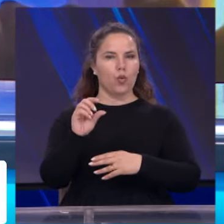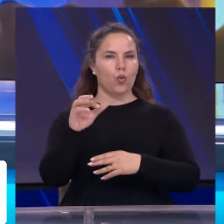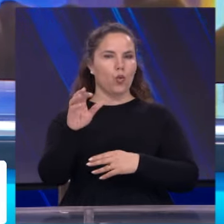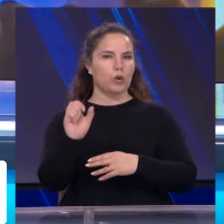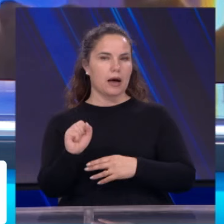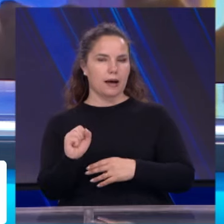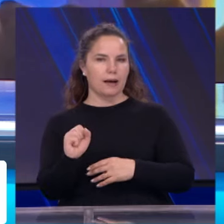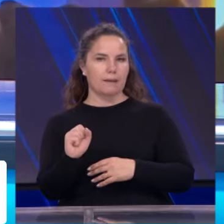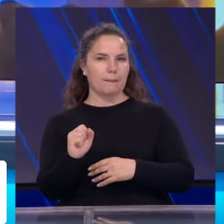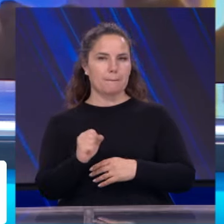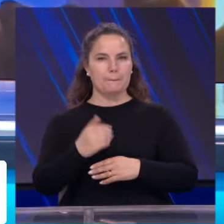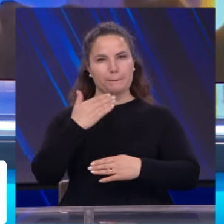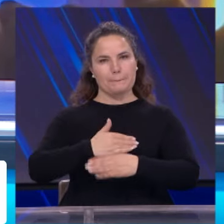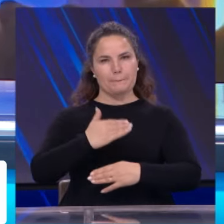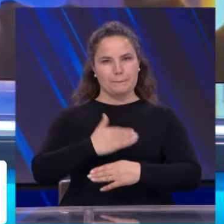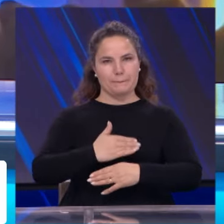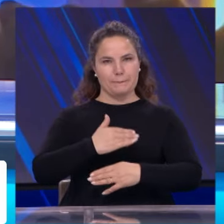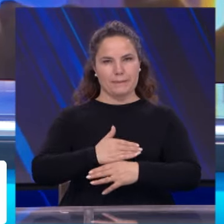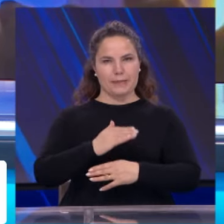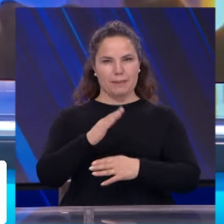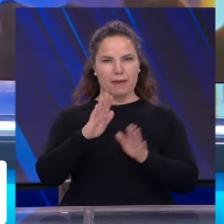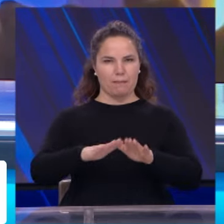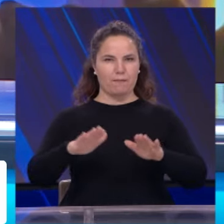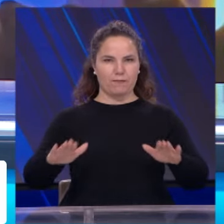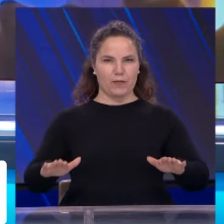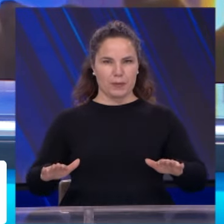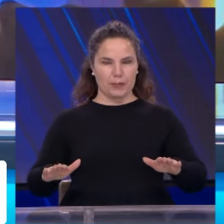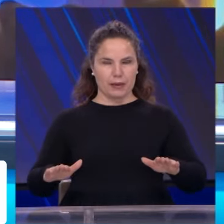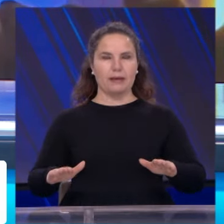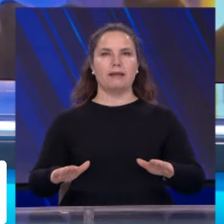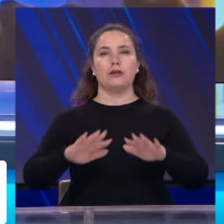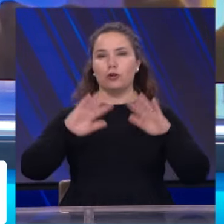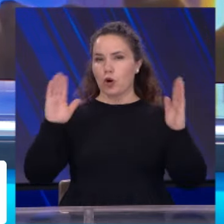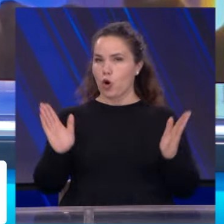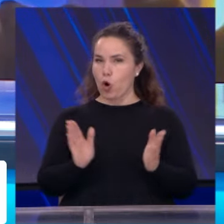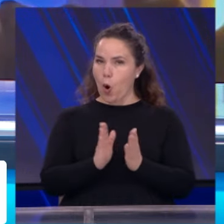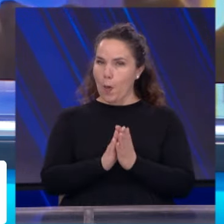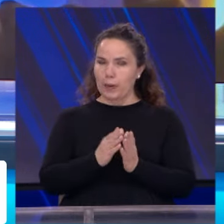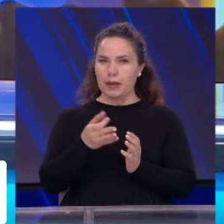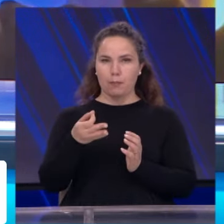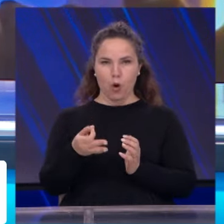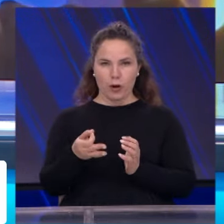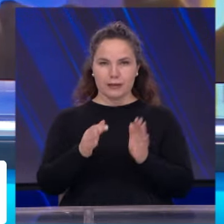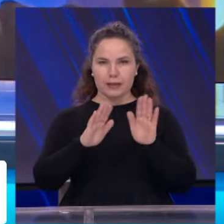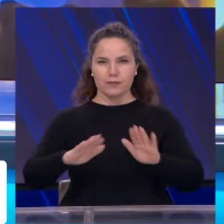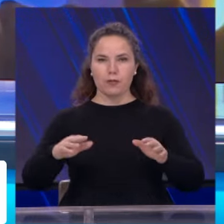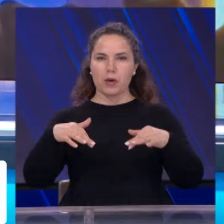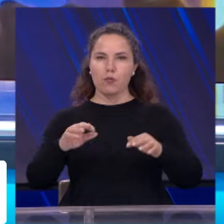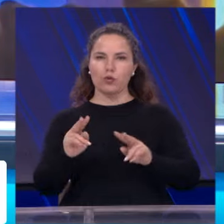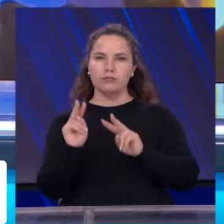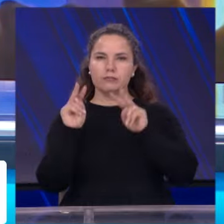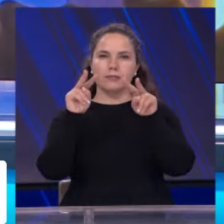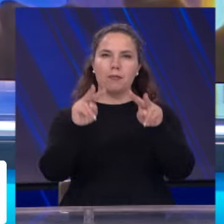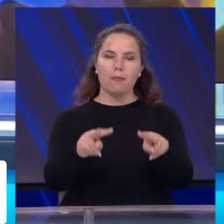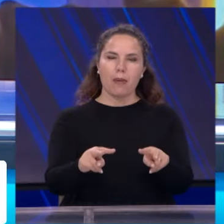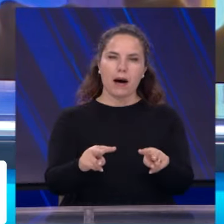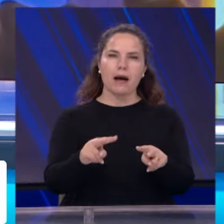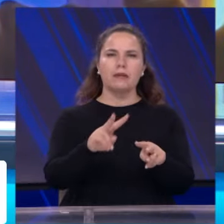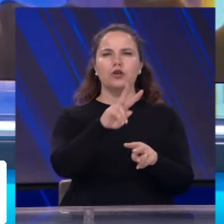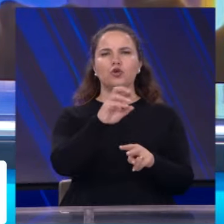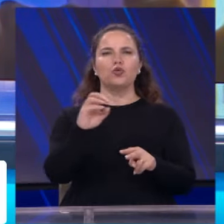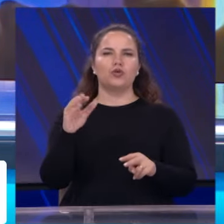këtë qytet do të kenë mundësi të ndjekin gjatë vitit 200 shfaqje, ndërsa në qershor do të mbahet edhe festivalin